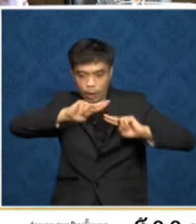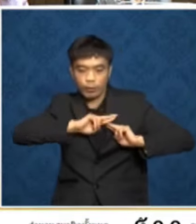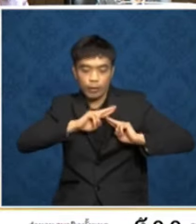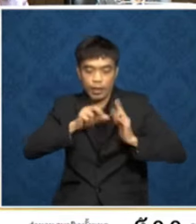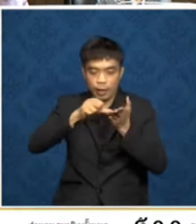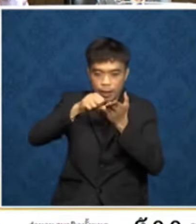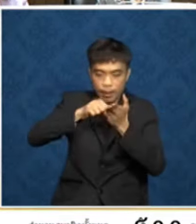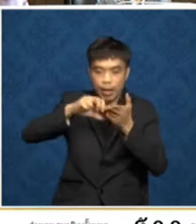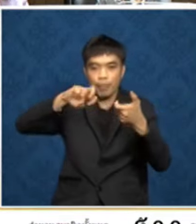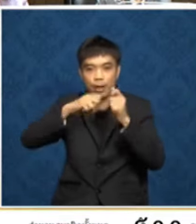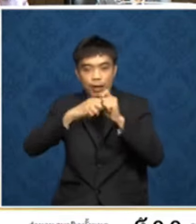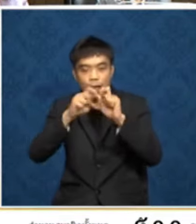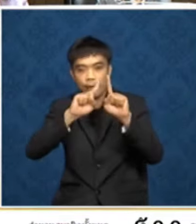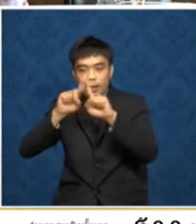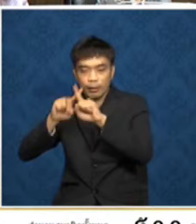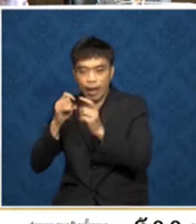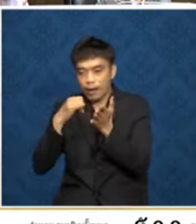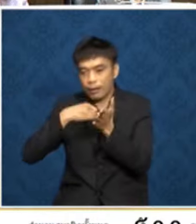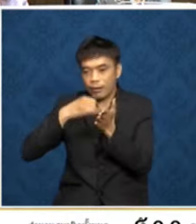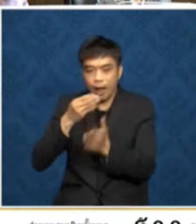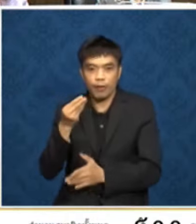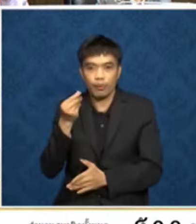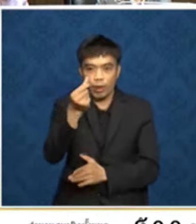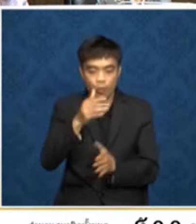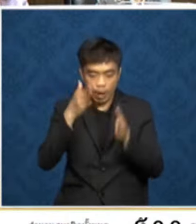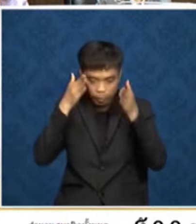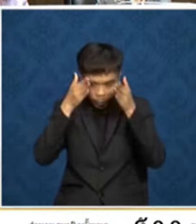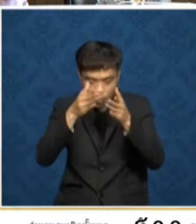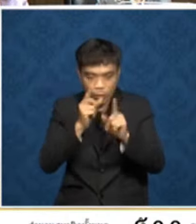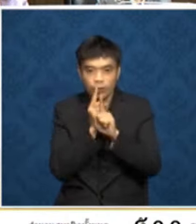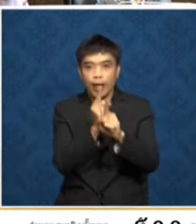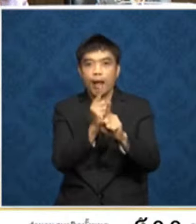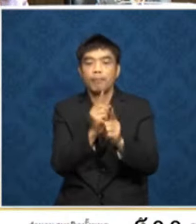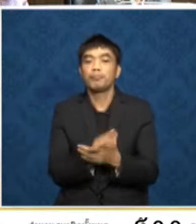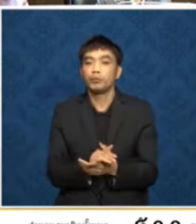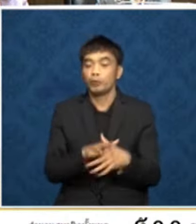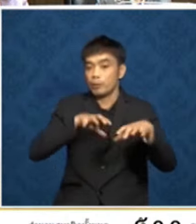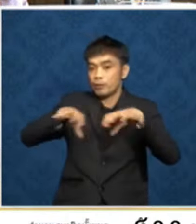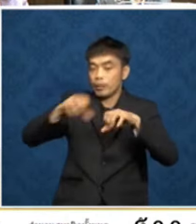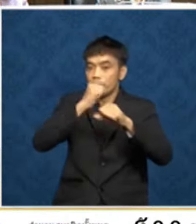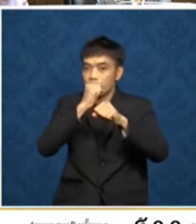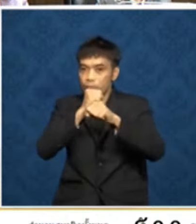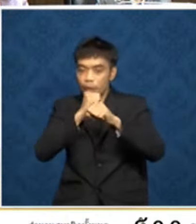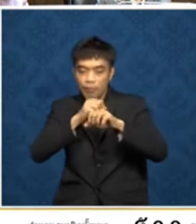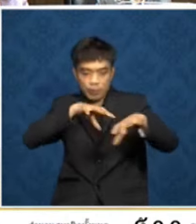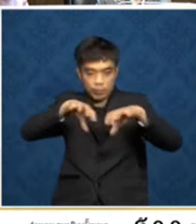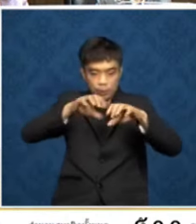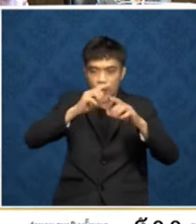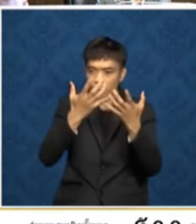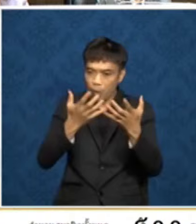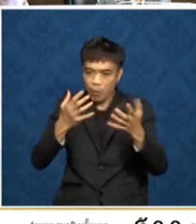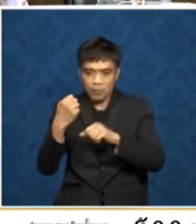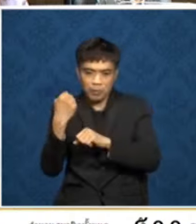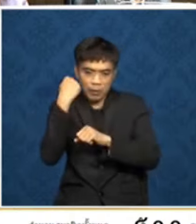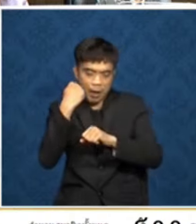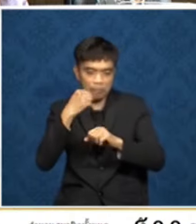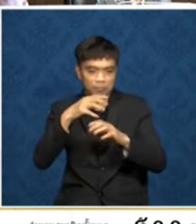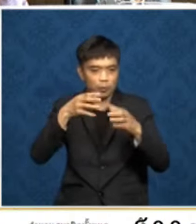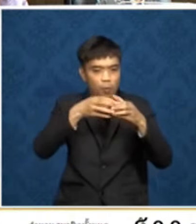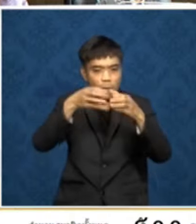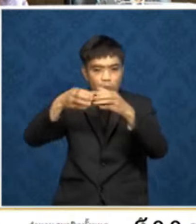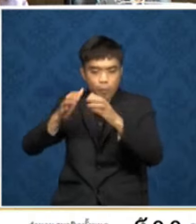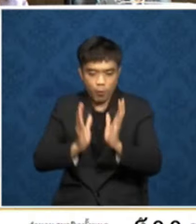ไขได้อย่างคล่องแคล้วและตรงกับความต้องการสามารถบริหารจัดการทรัพยากรสร้างความแข็งแรงแข็งแกร่ง